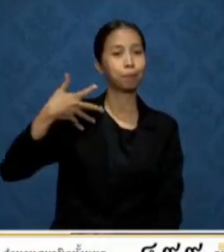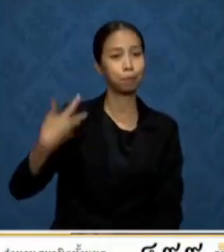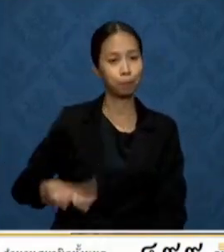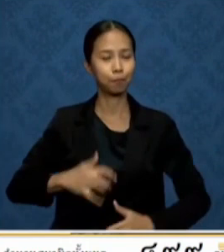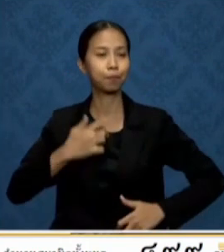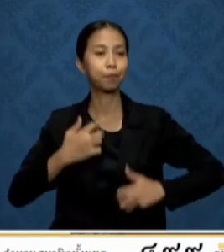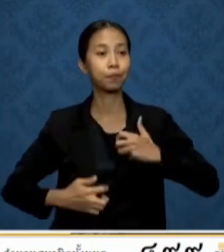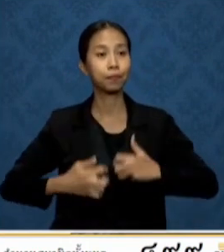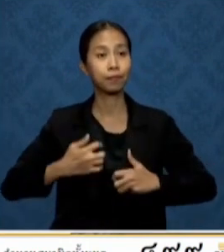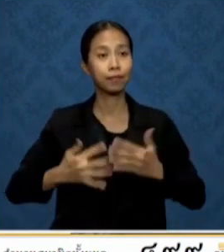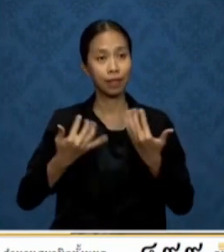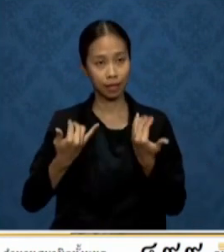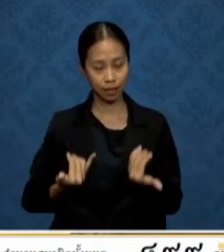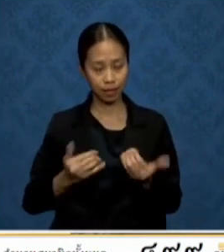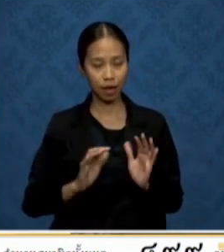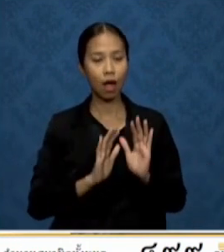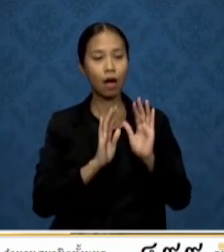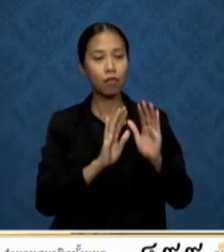ขอบณครั